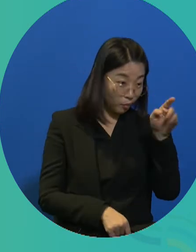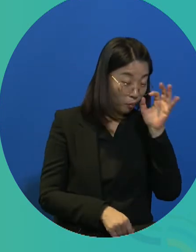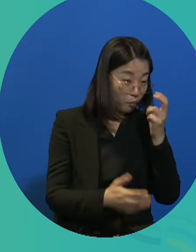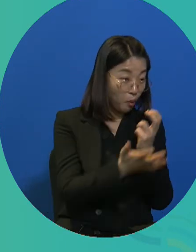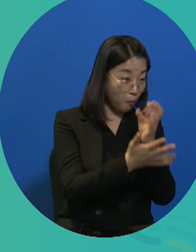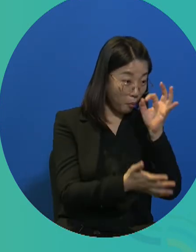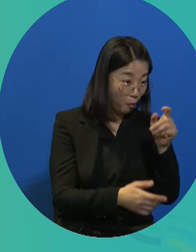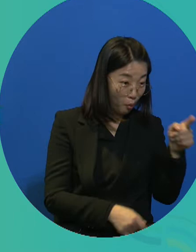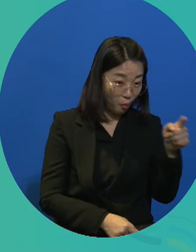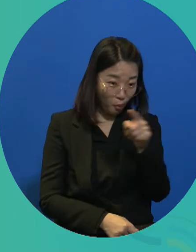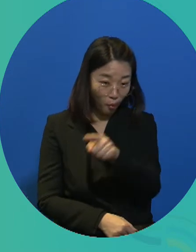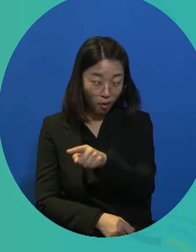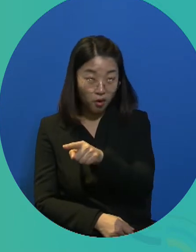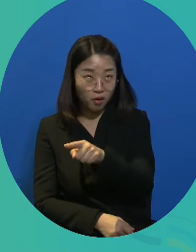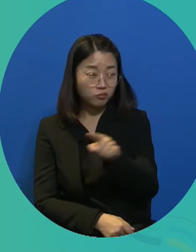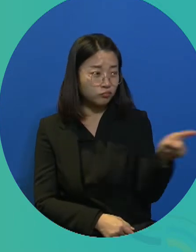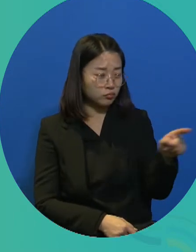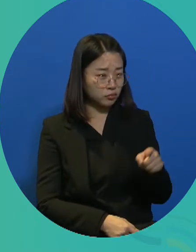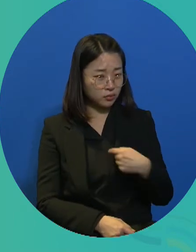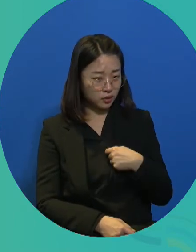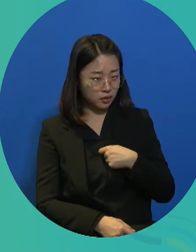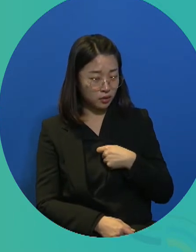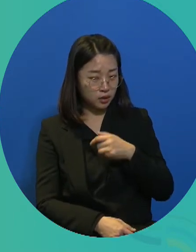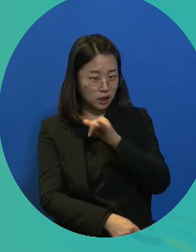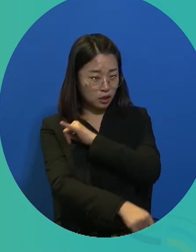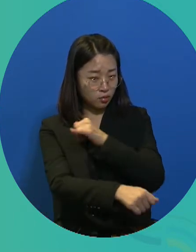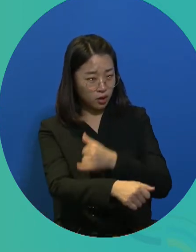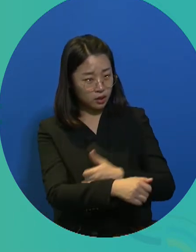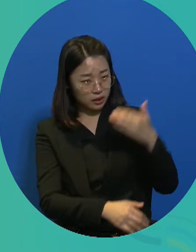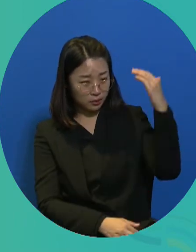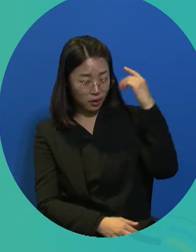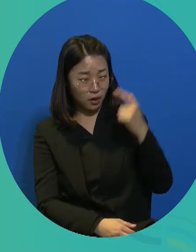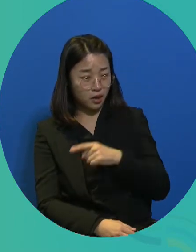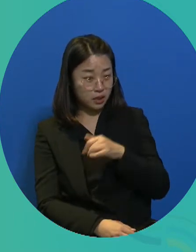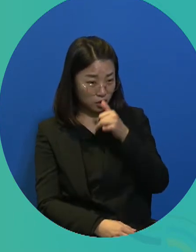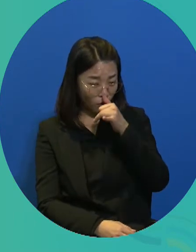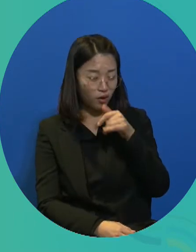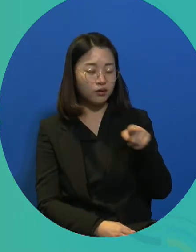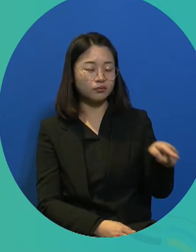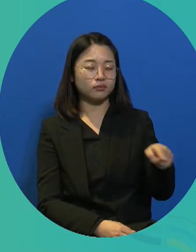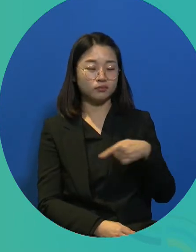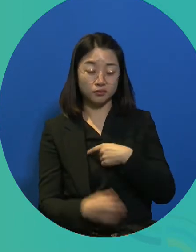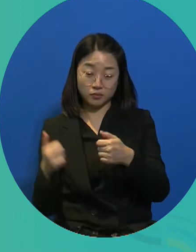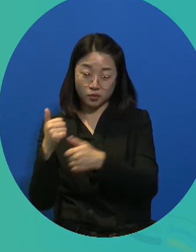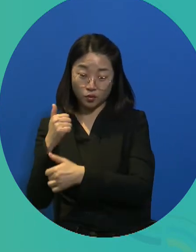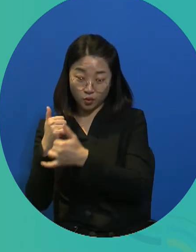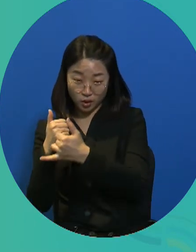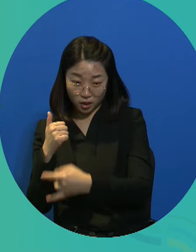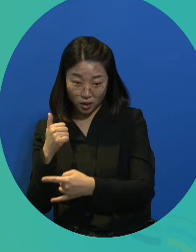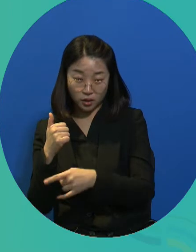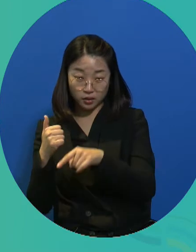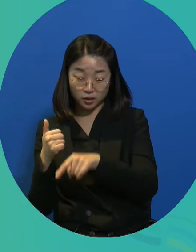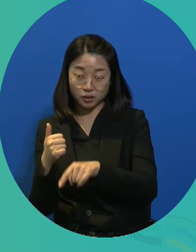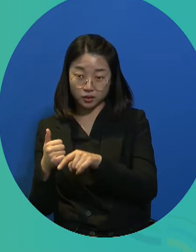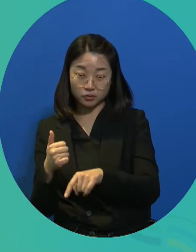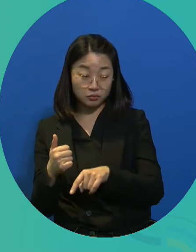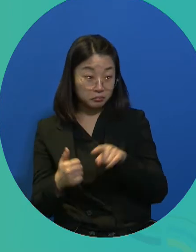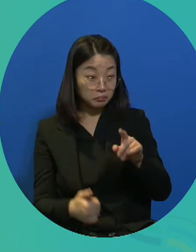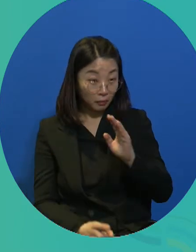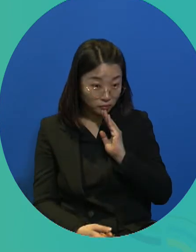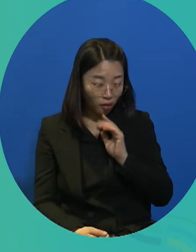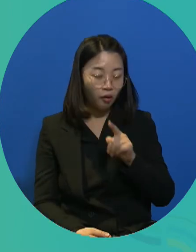협약상 권리 침해가 중대하거나 구조적이라는 점에 대해서 위원회가 신뢰할 만한 정보를 취득한